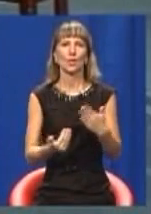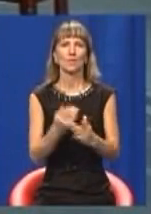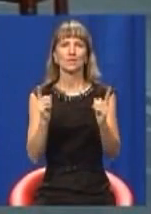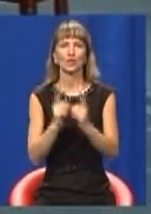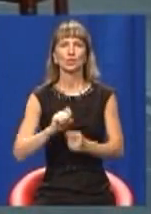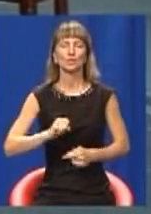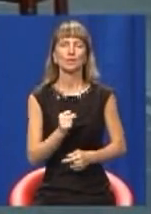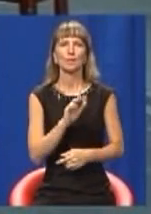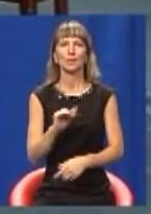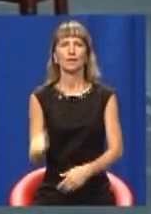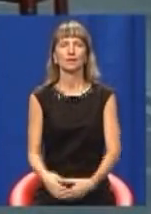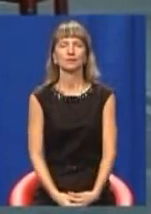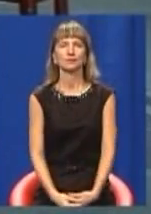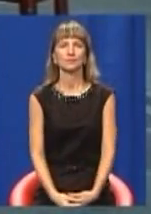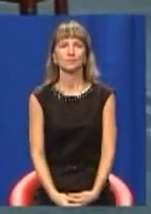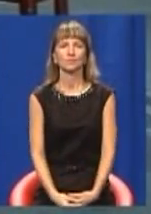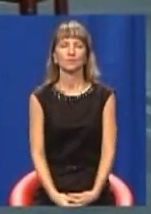друзья. Пока. Пока.